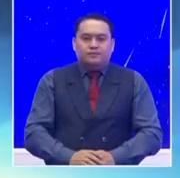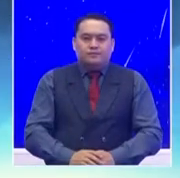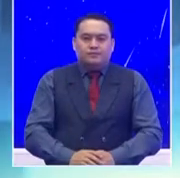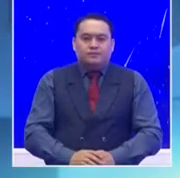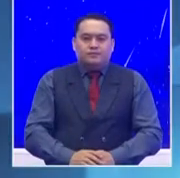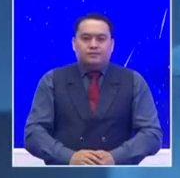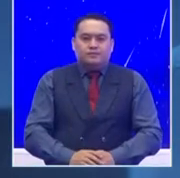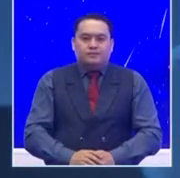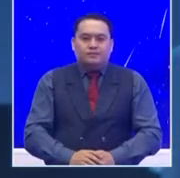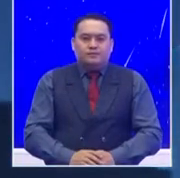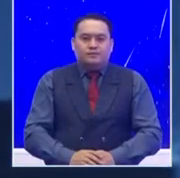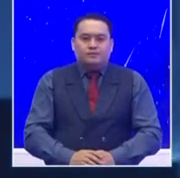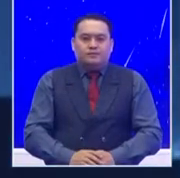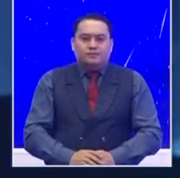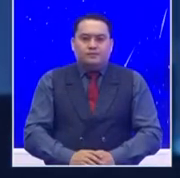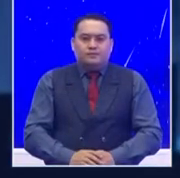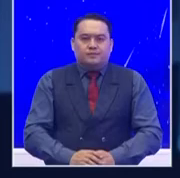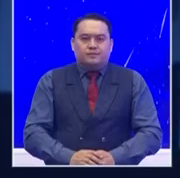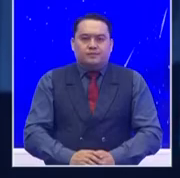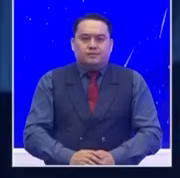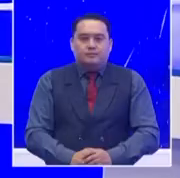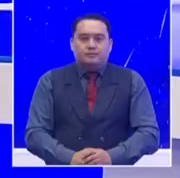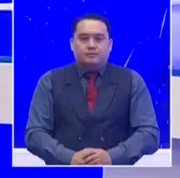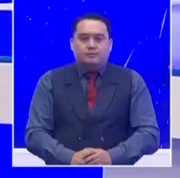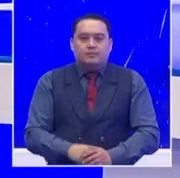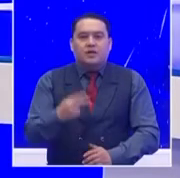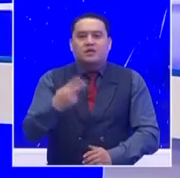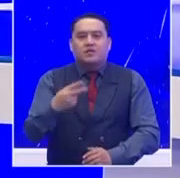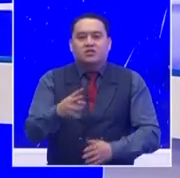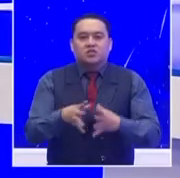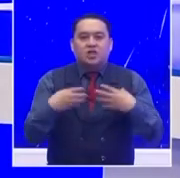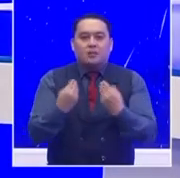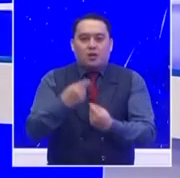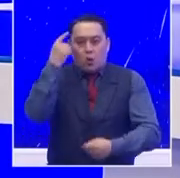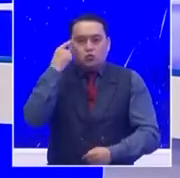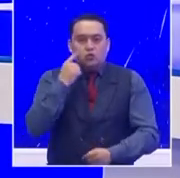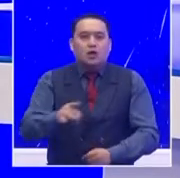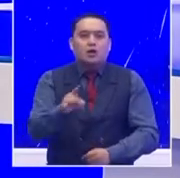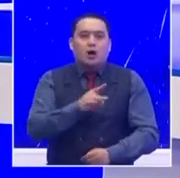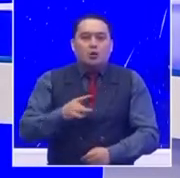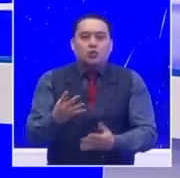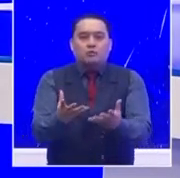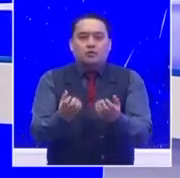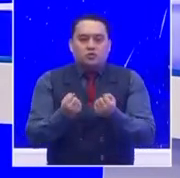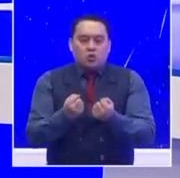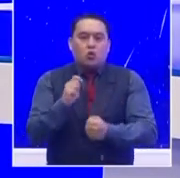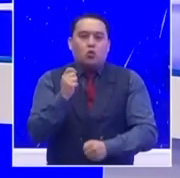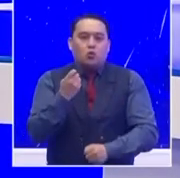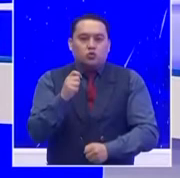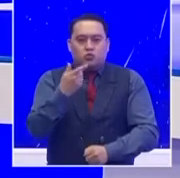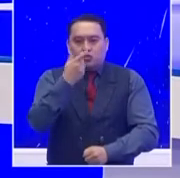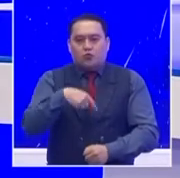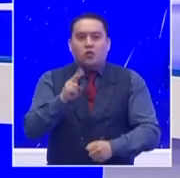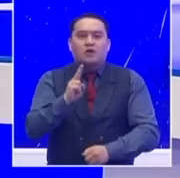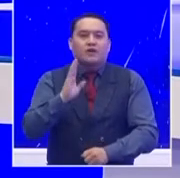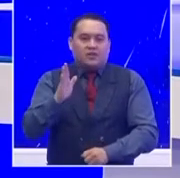телекомпания же тесс и жамбылского района 20 семей из коксу ского района стали обладателями заветных ключей о собственных